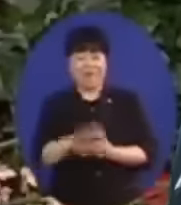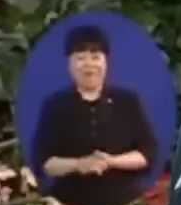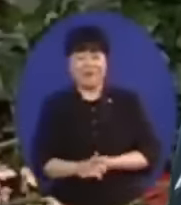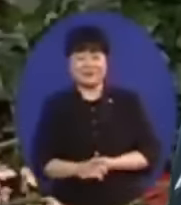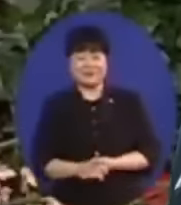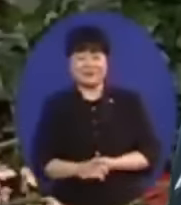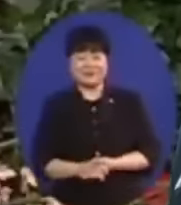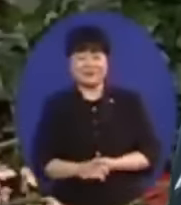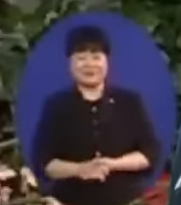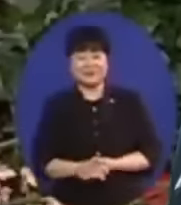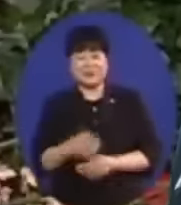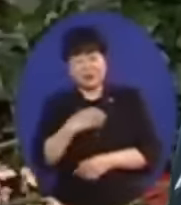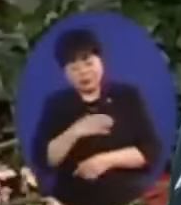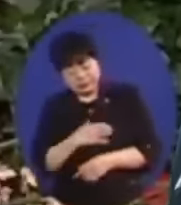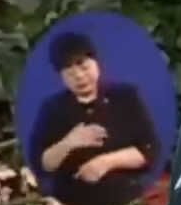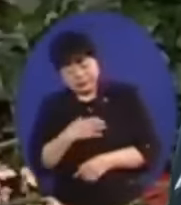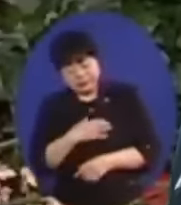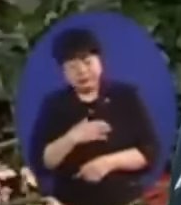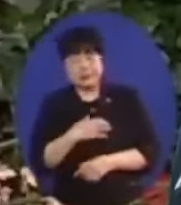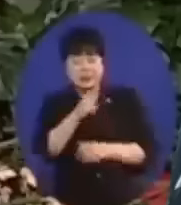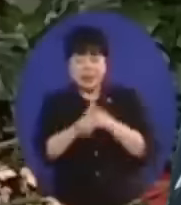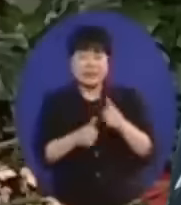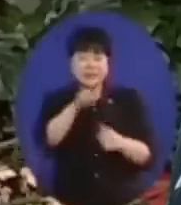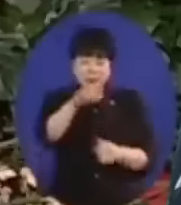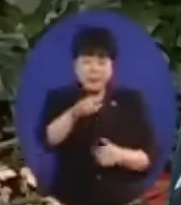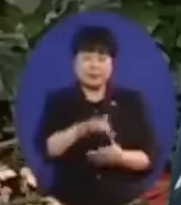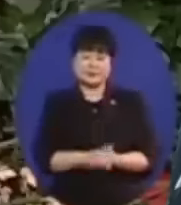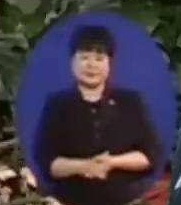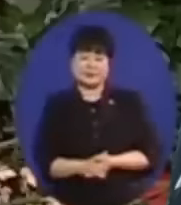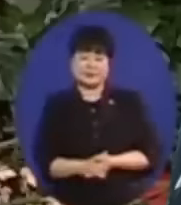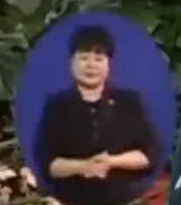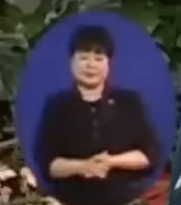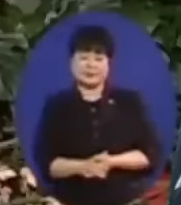제가 너무너무 괴로워서 하나님 앞에